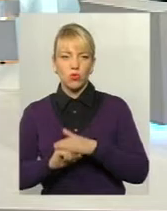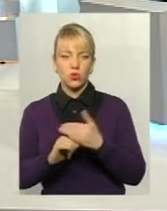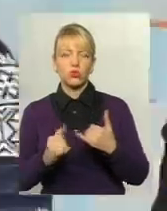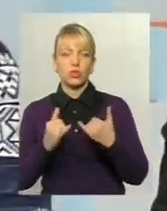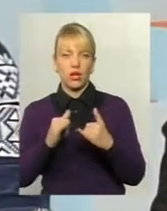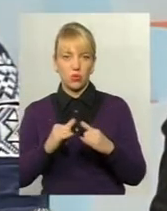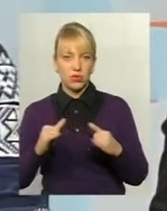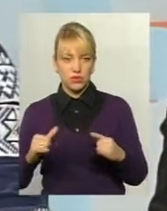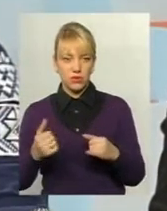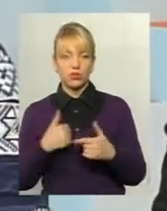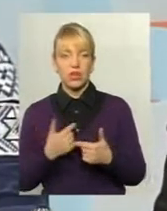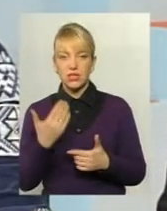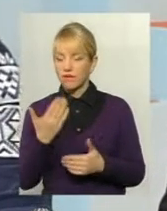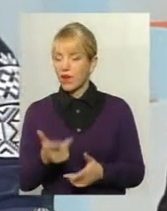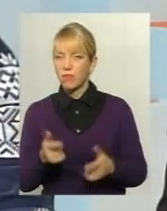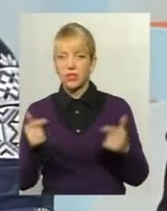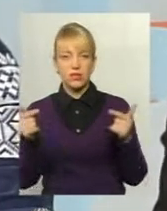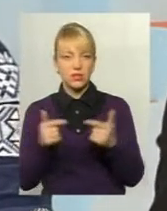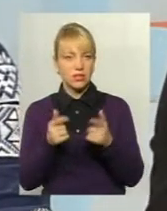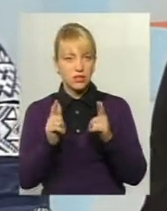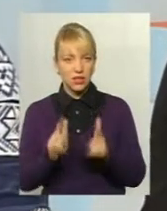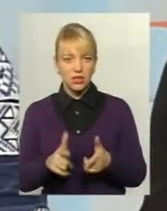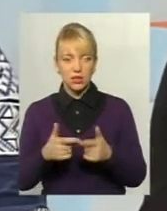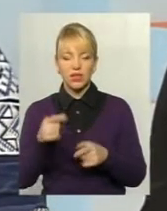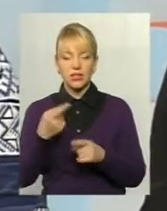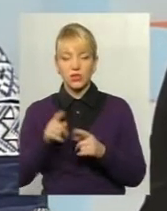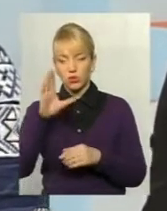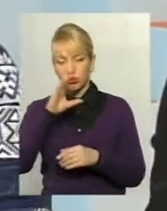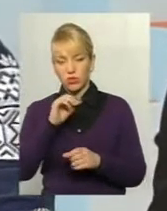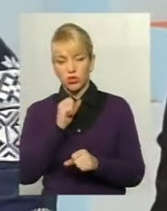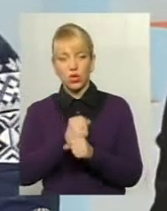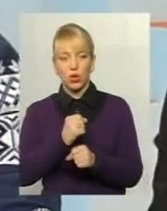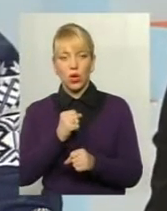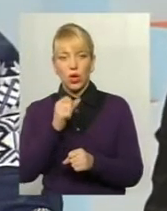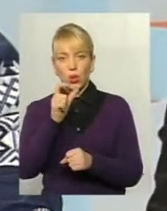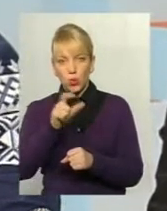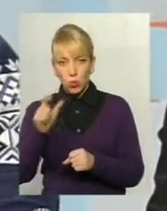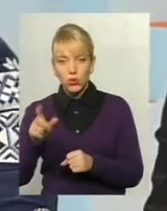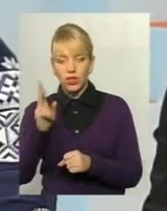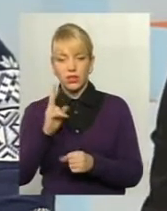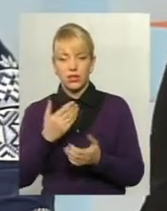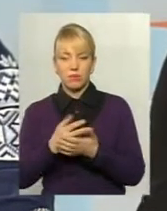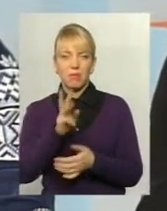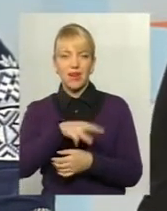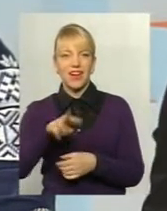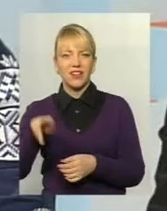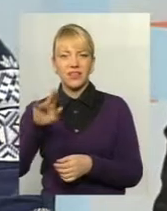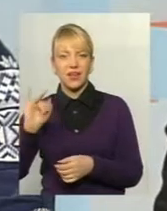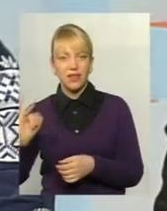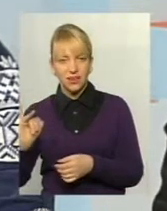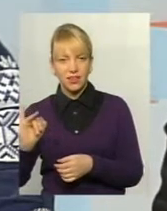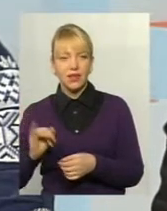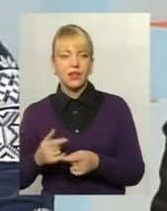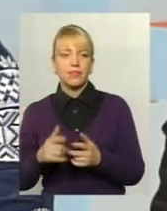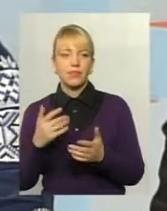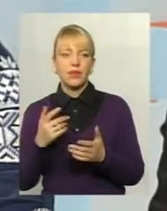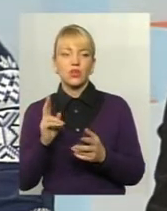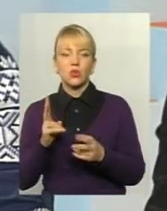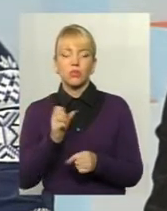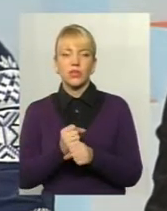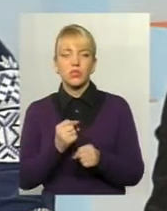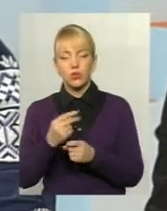вами абсолютно згідна, що от ці от успішні люди, до речі, які там мільйонери-мільярдери і працюють в бізнесі,